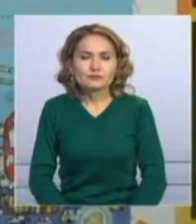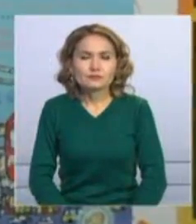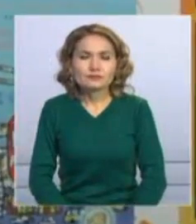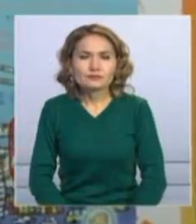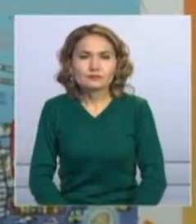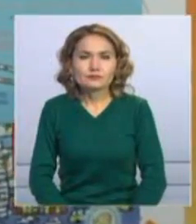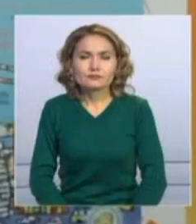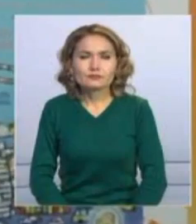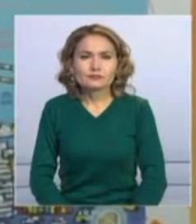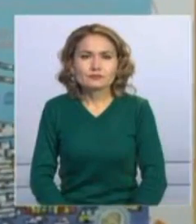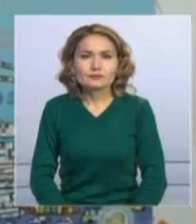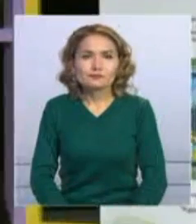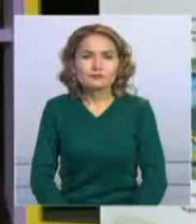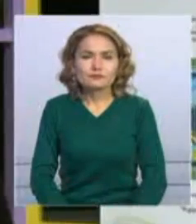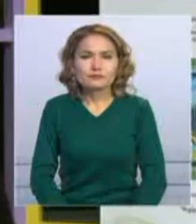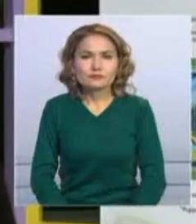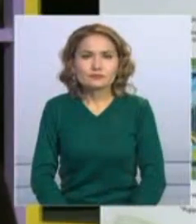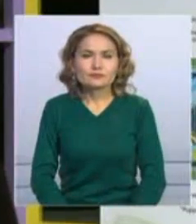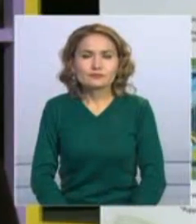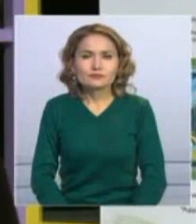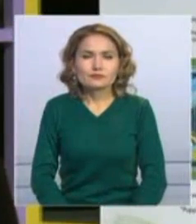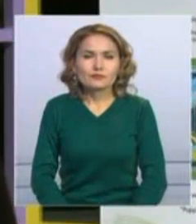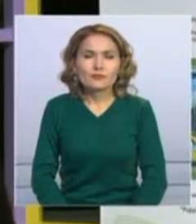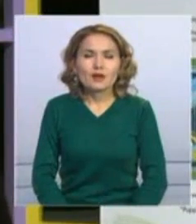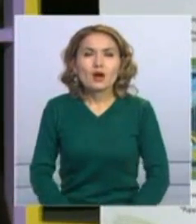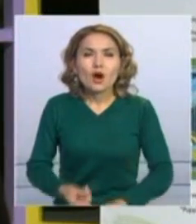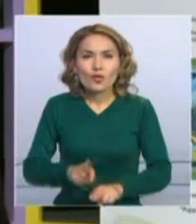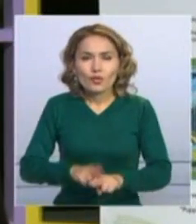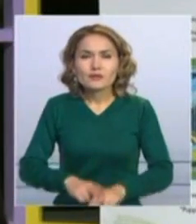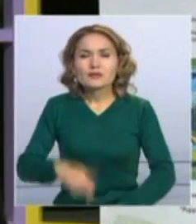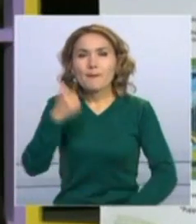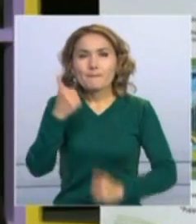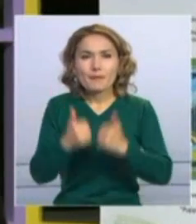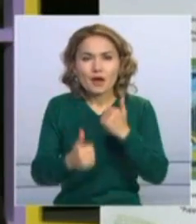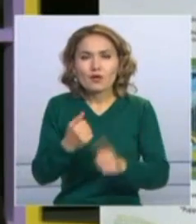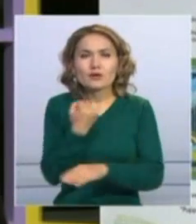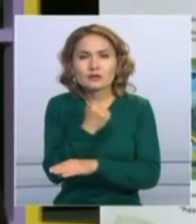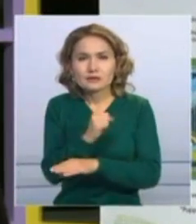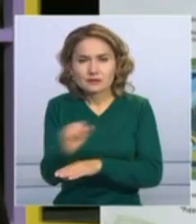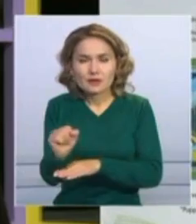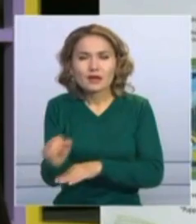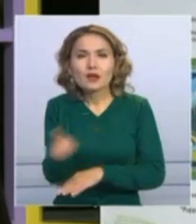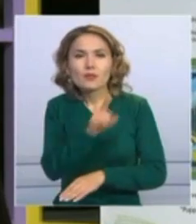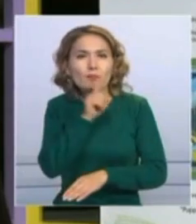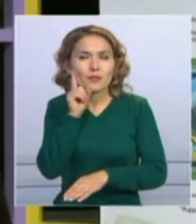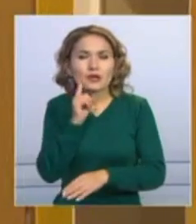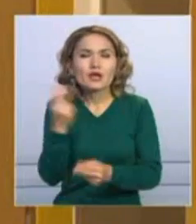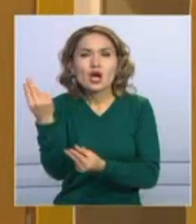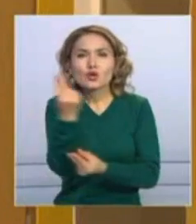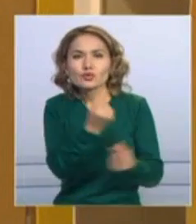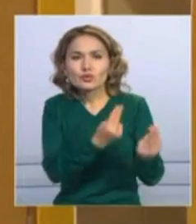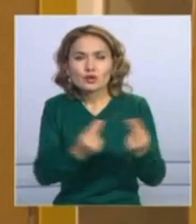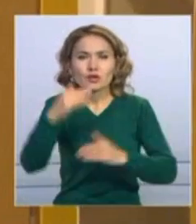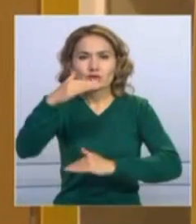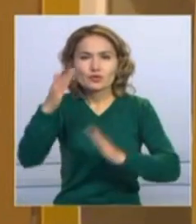По итогам конкурса 7000 работ были отобраны. Бұл арнайы байқауға ұсынылған 7000 еңбектің ішінен 600-ін іріктеп алдық.